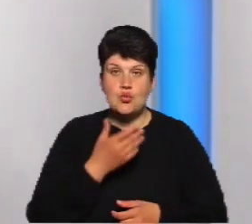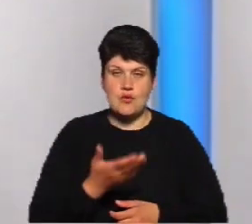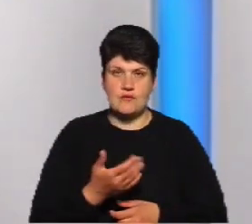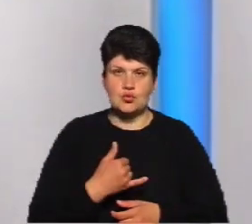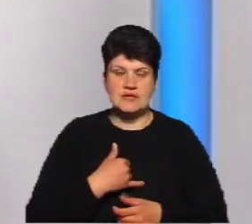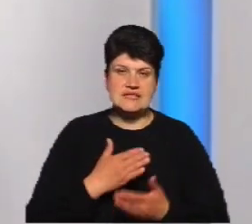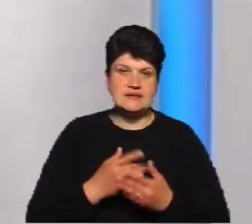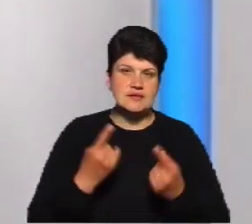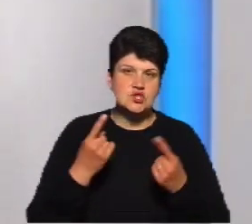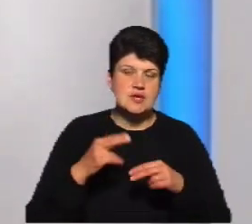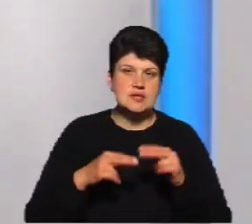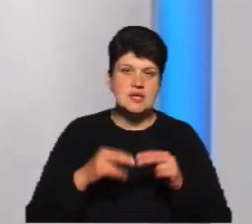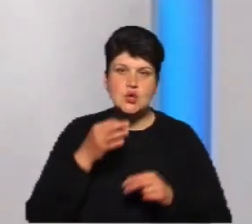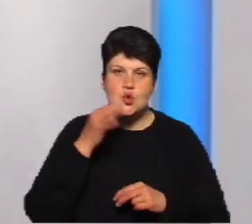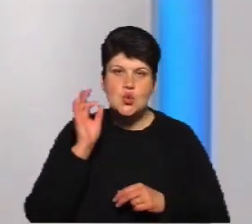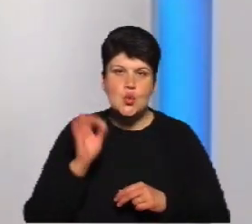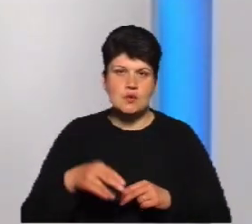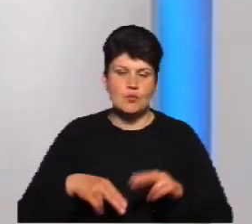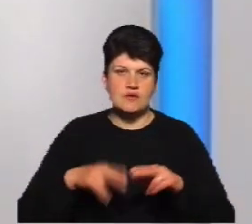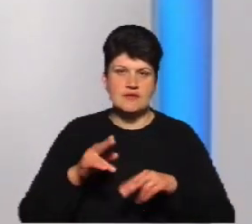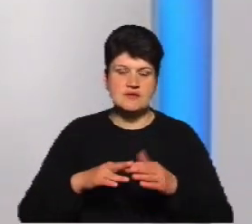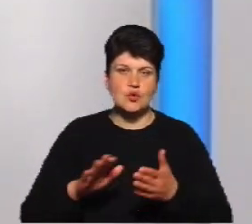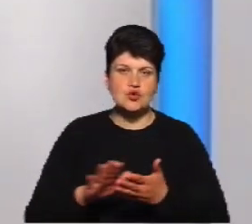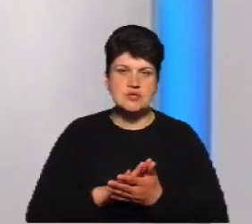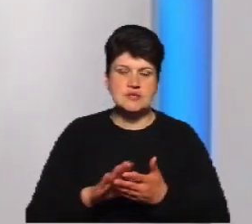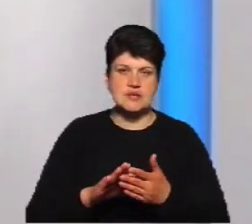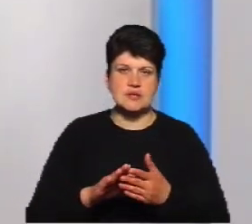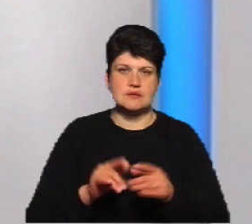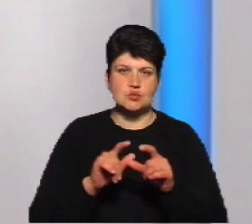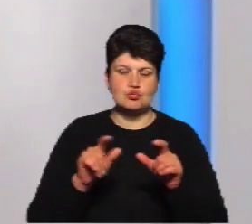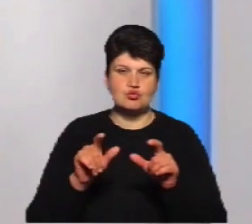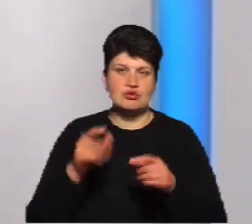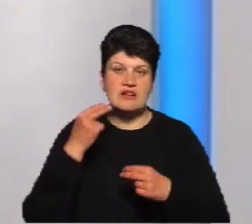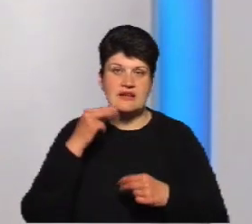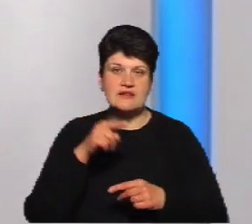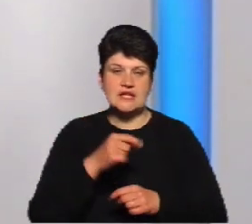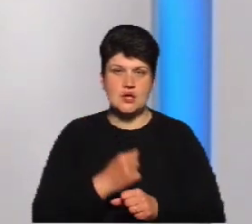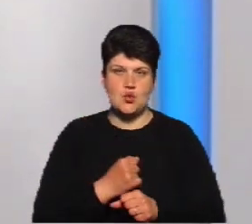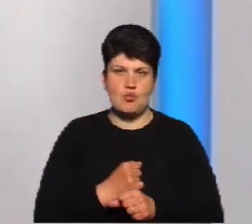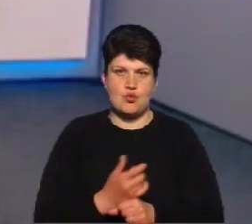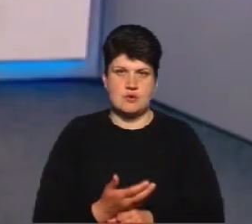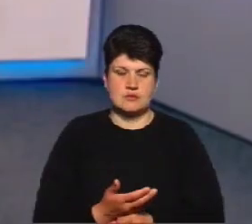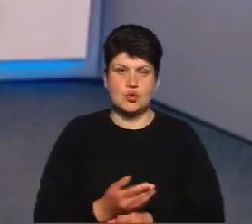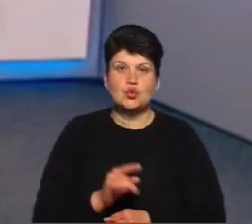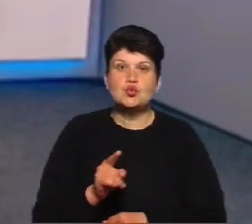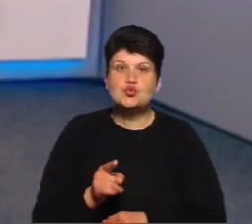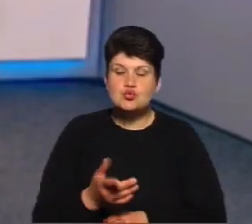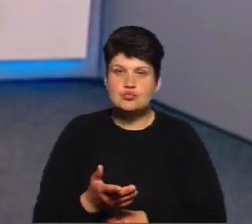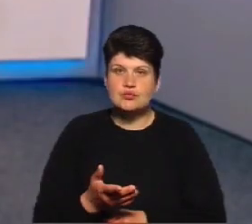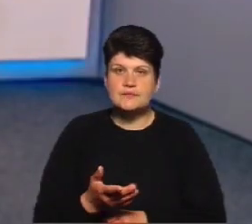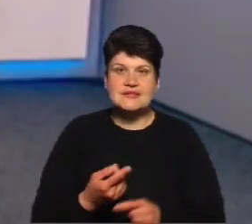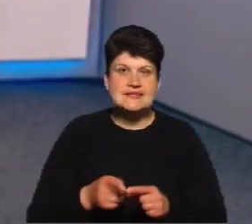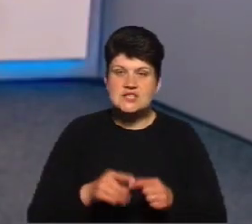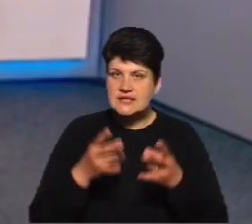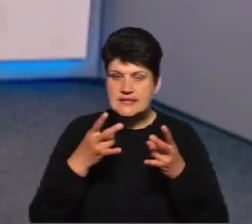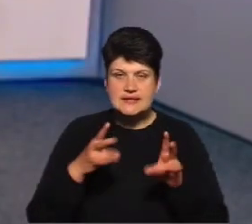досвід будівництва очисних споруд і ефекту від їх роботи. То чому? Тож не треба бути